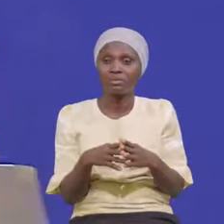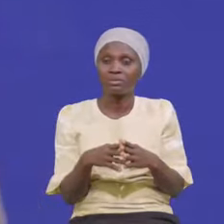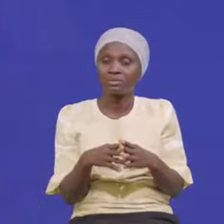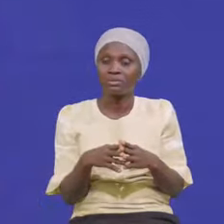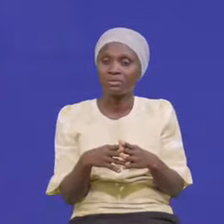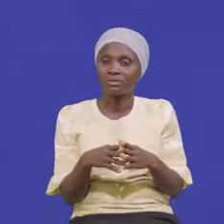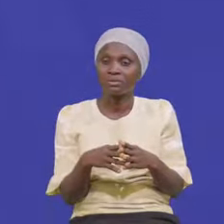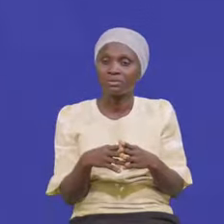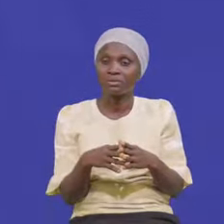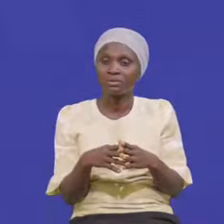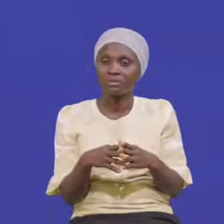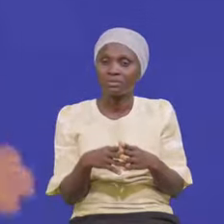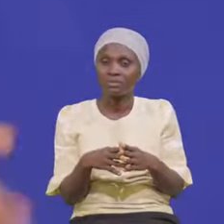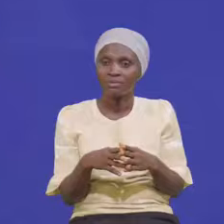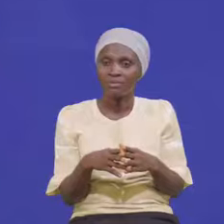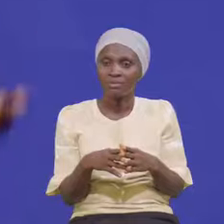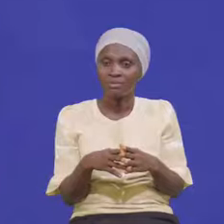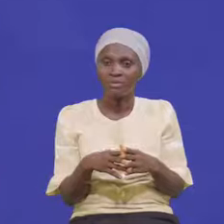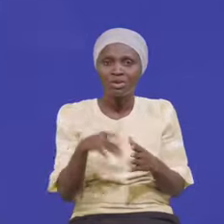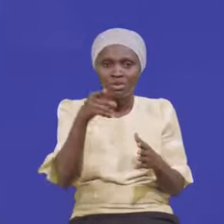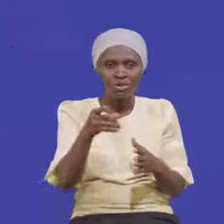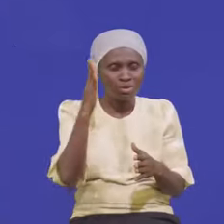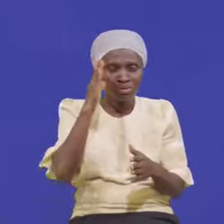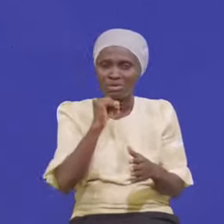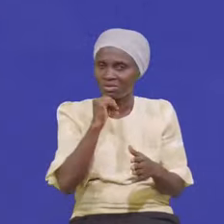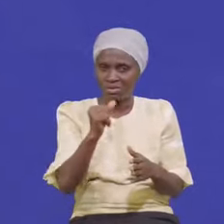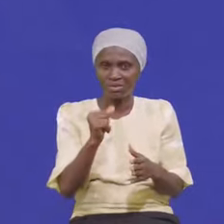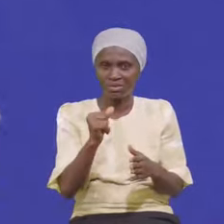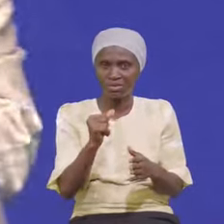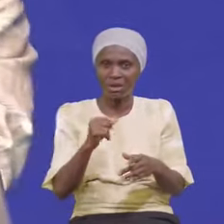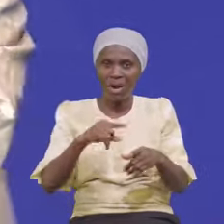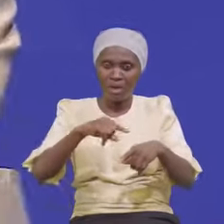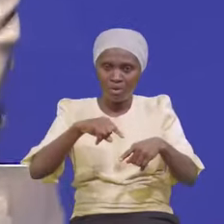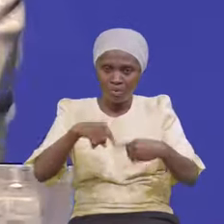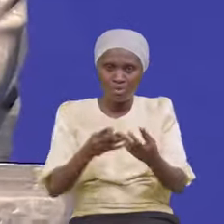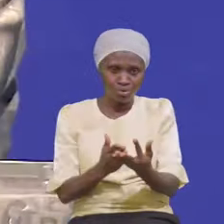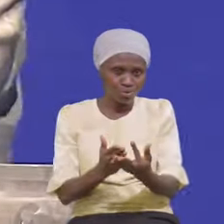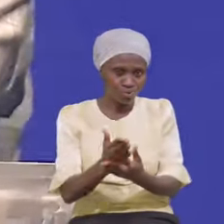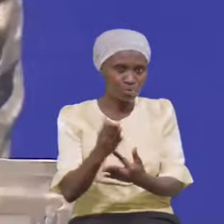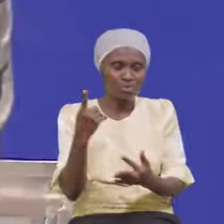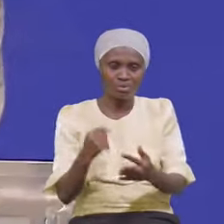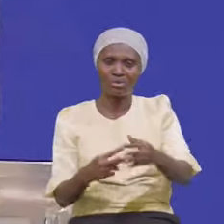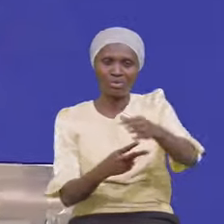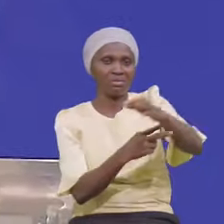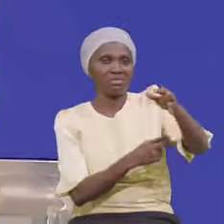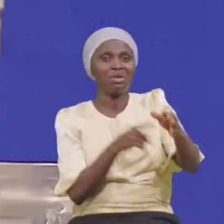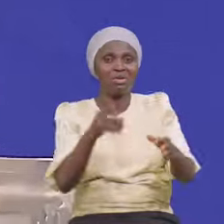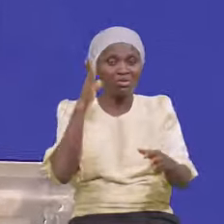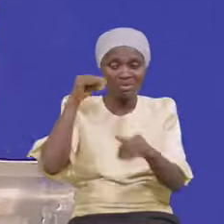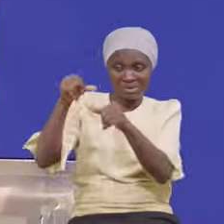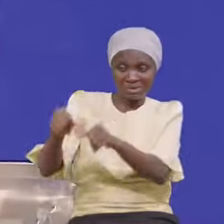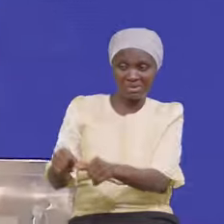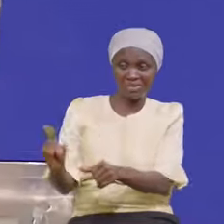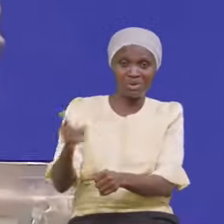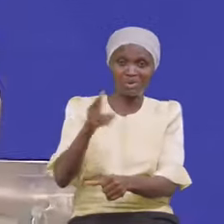ఇంకా తెలియకపోతే. You will not cross over the bridge. మీరు ఆ వారధి దాటి వెళ్ళలేరు. You remain where you are. మీరు ఎక్కడ ఉన్నారో